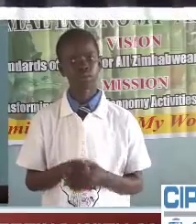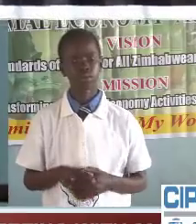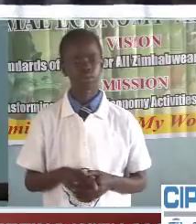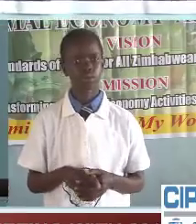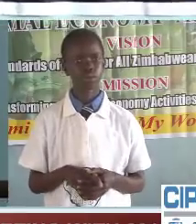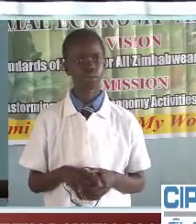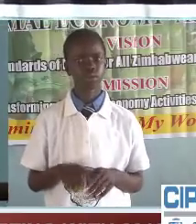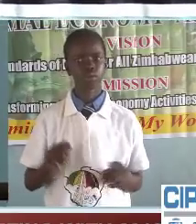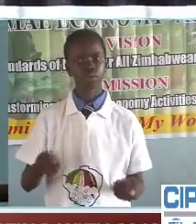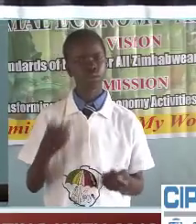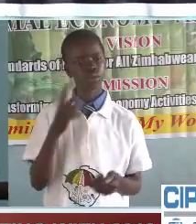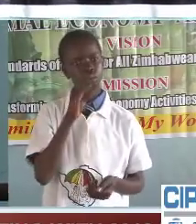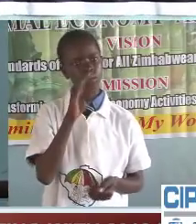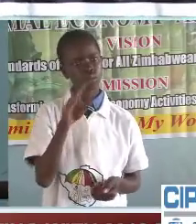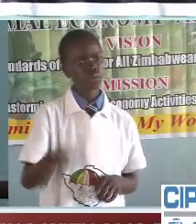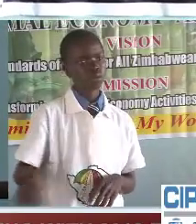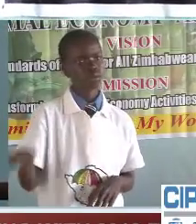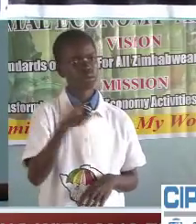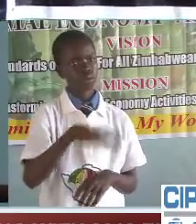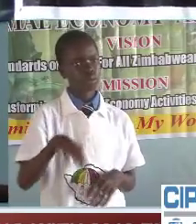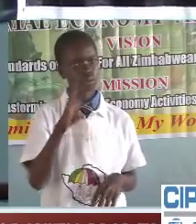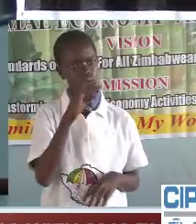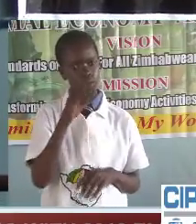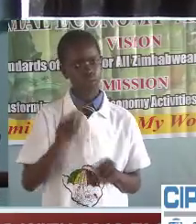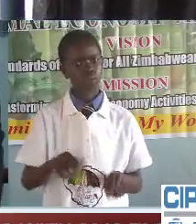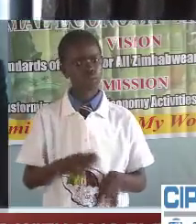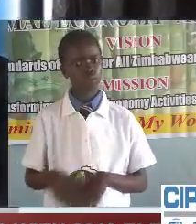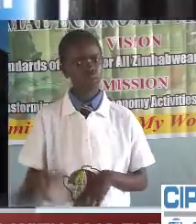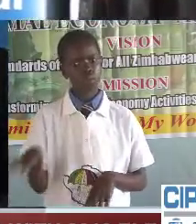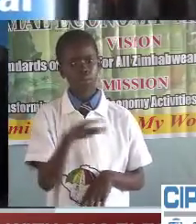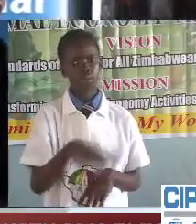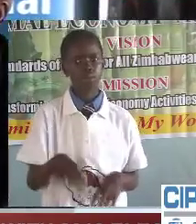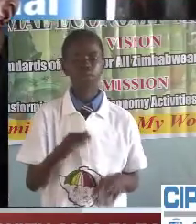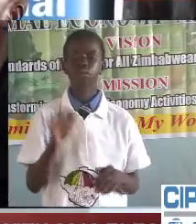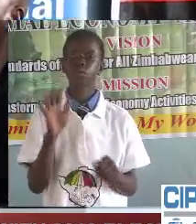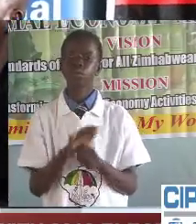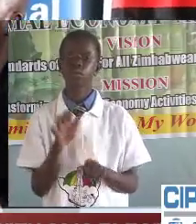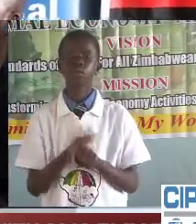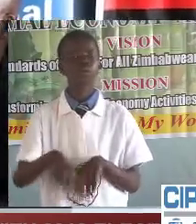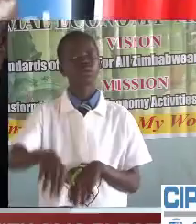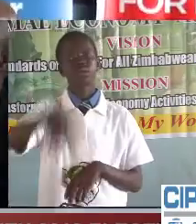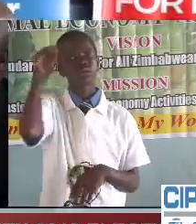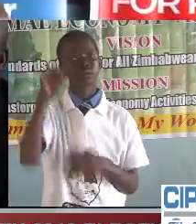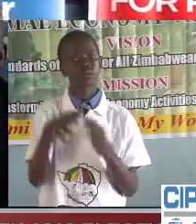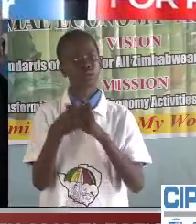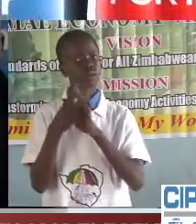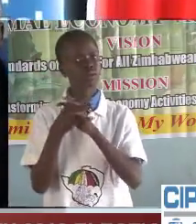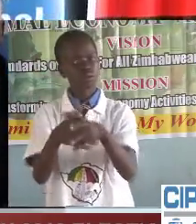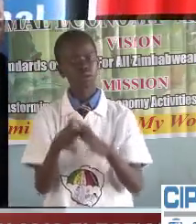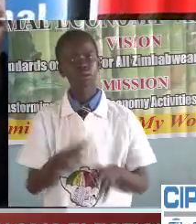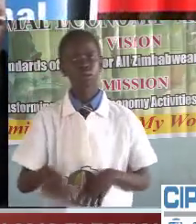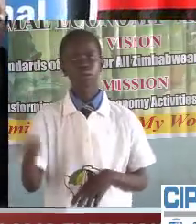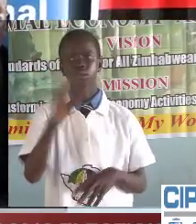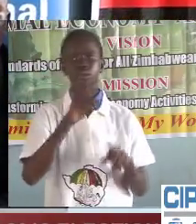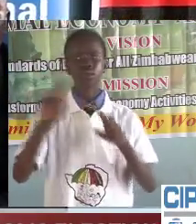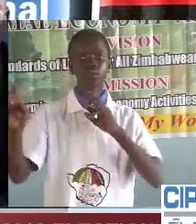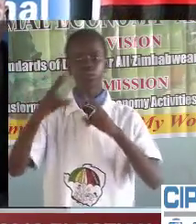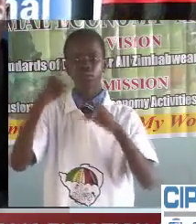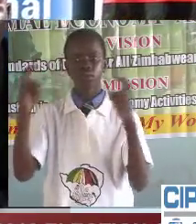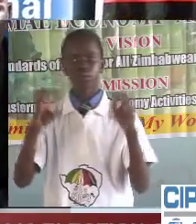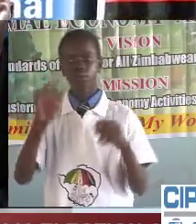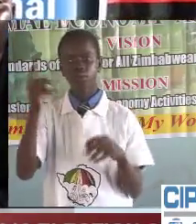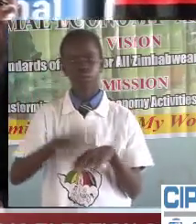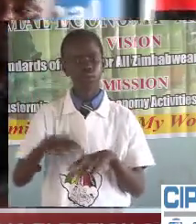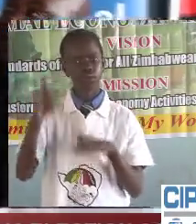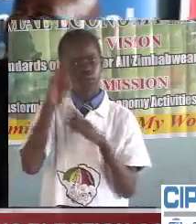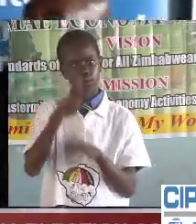kuti tiyeuchidzane kuti meeting yatinayo pano nhasi meeting yeZimbabwe Chamber of Informal Economy Associations